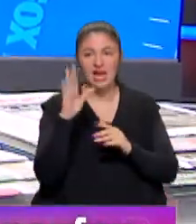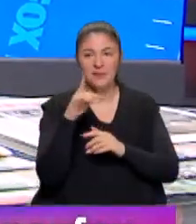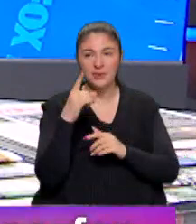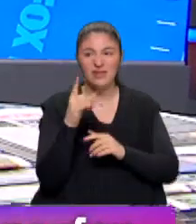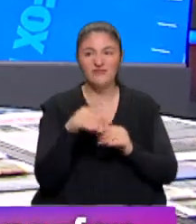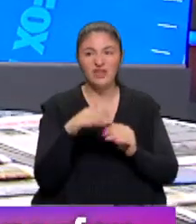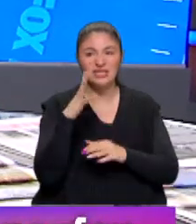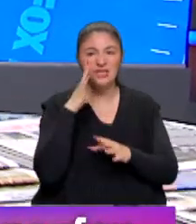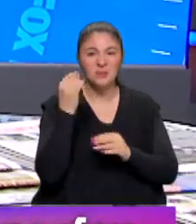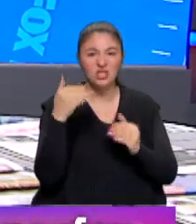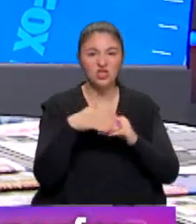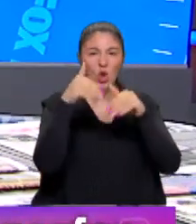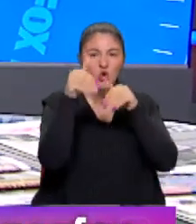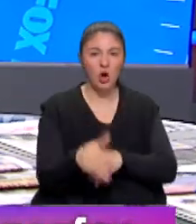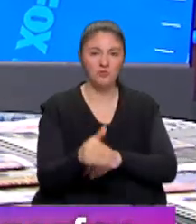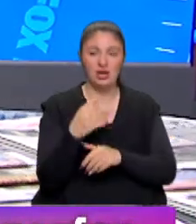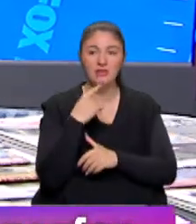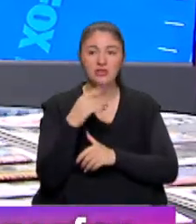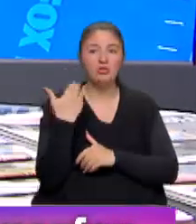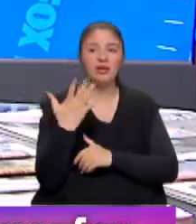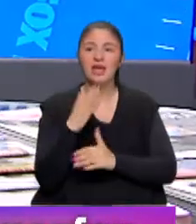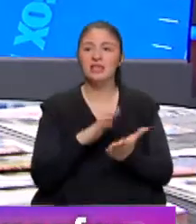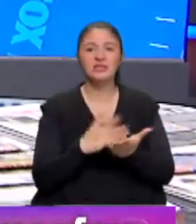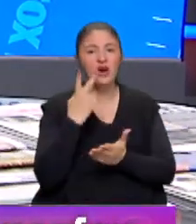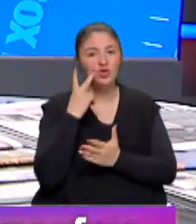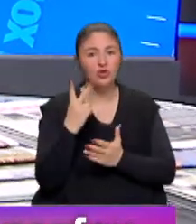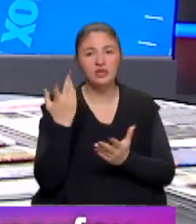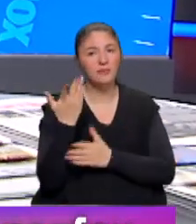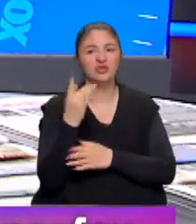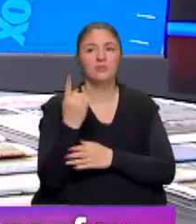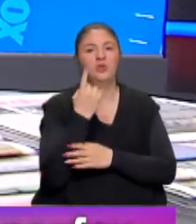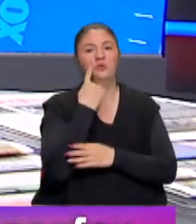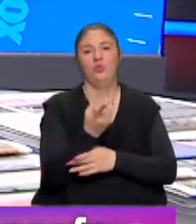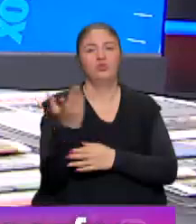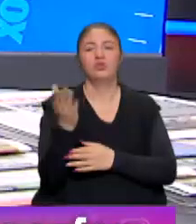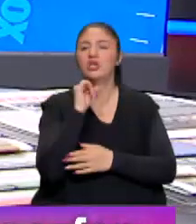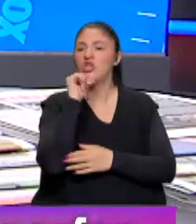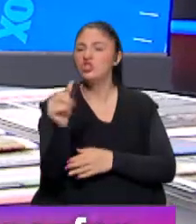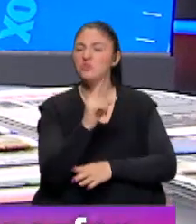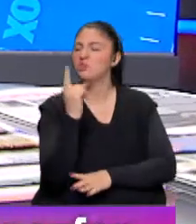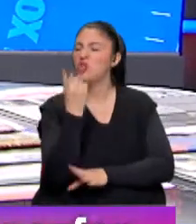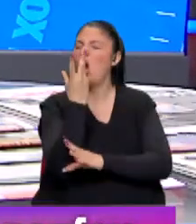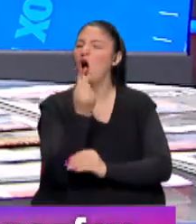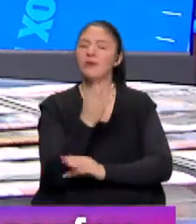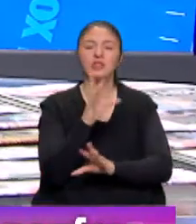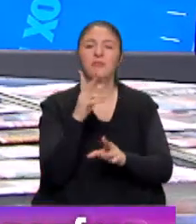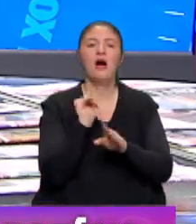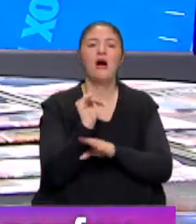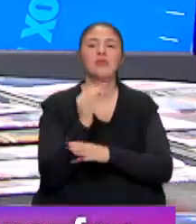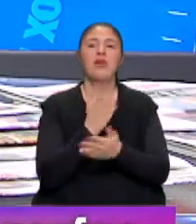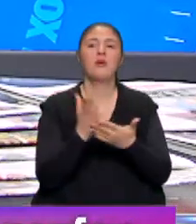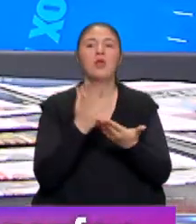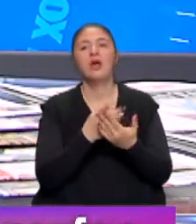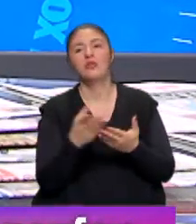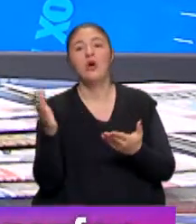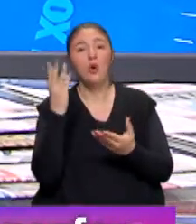gecede gömdüler. Sonra da ne istifa gördük ne başka bir şey gördük. Hiçbir şey olmamış gibi hayat devam ediyor,